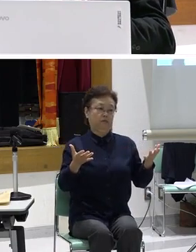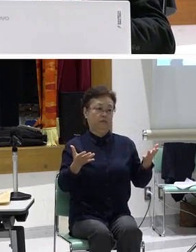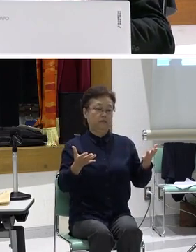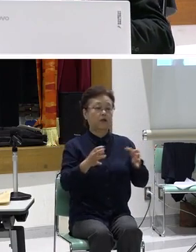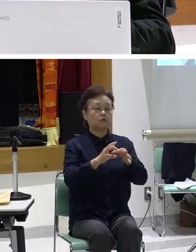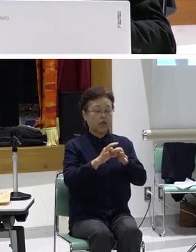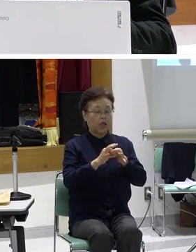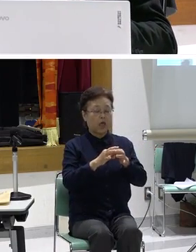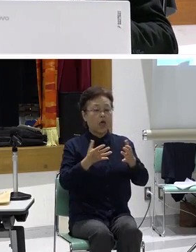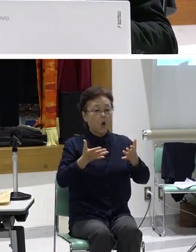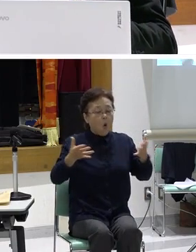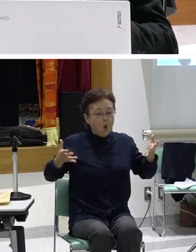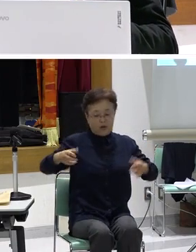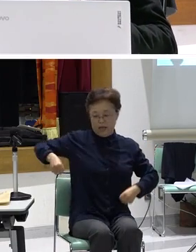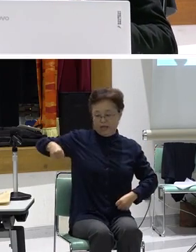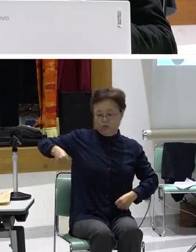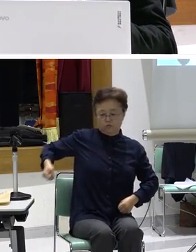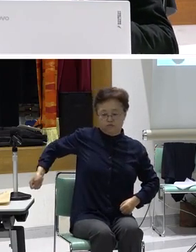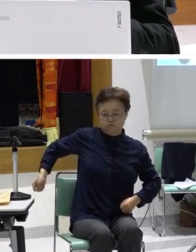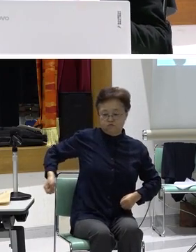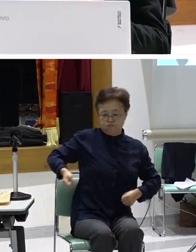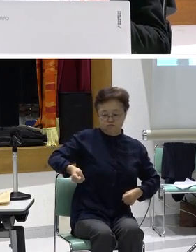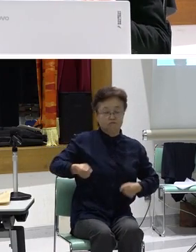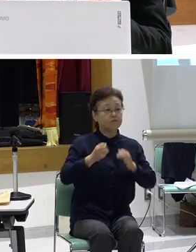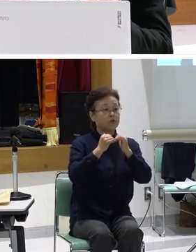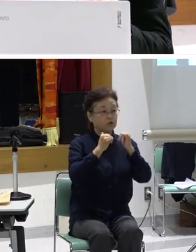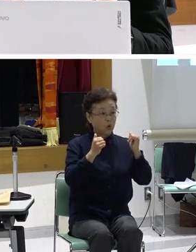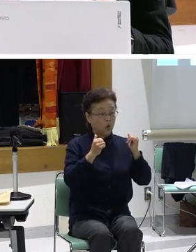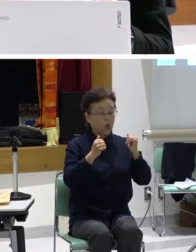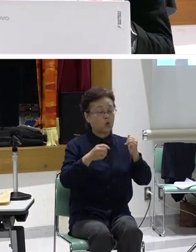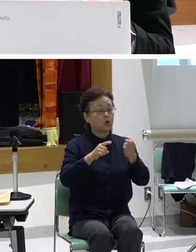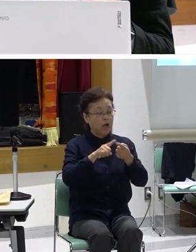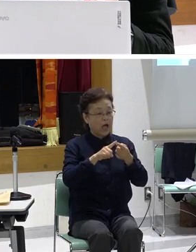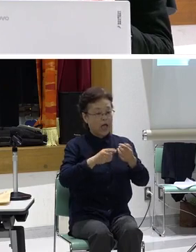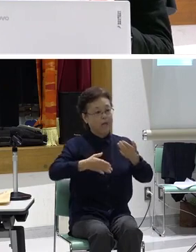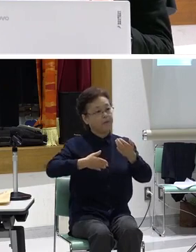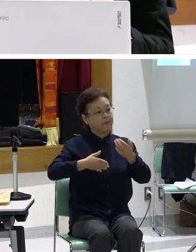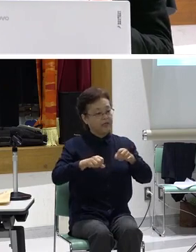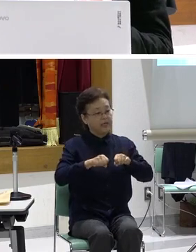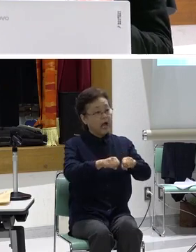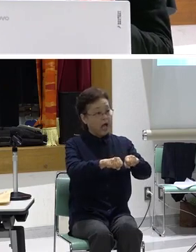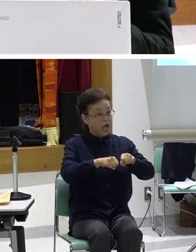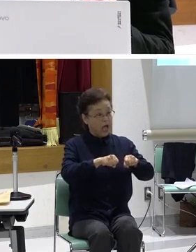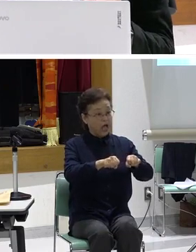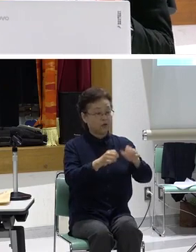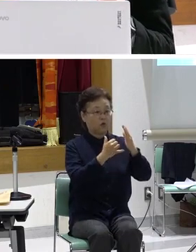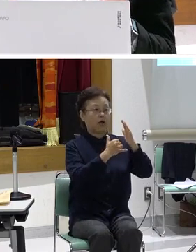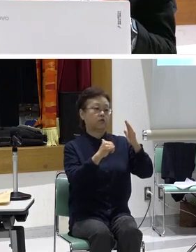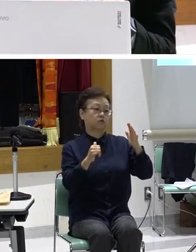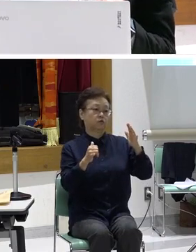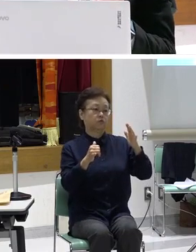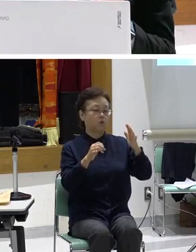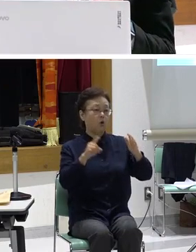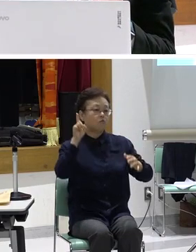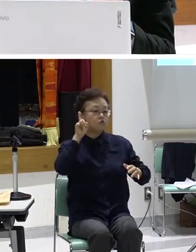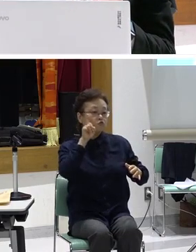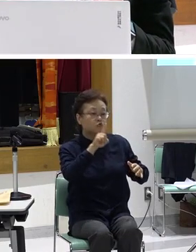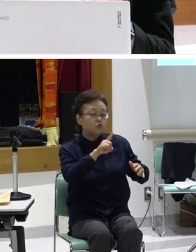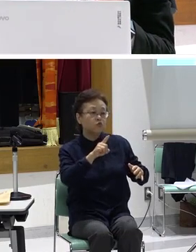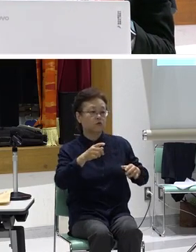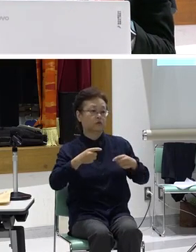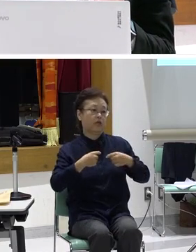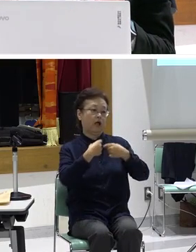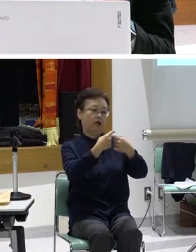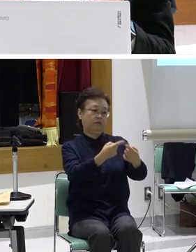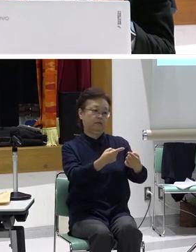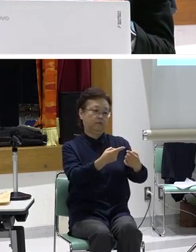物を、引いてるお客さん、あるいはベビーカーを押した家族連れ、そういう方々もスイスイと、行